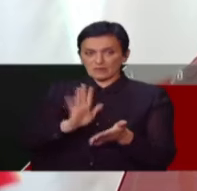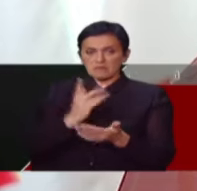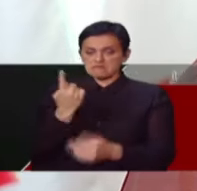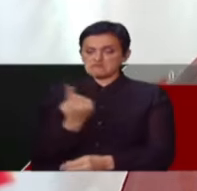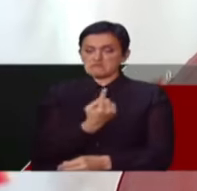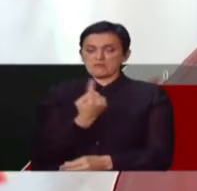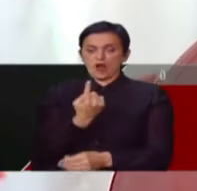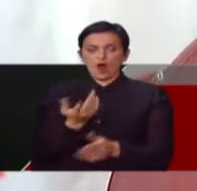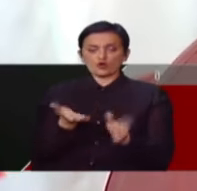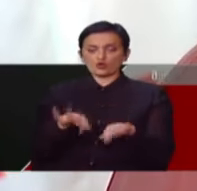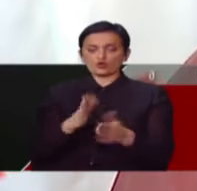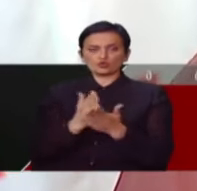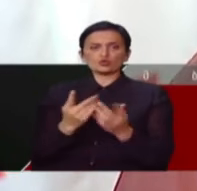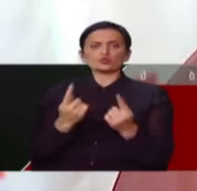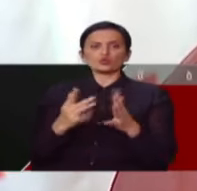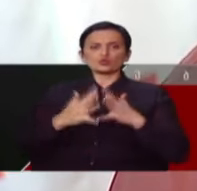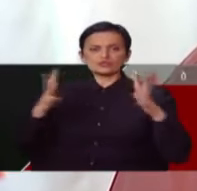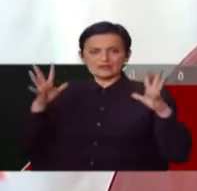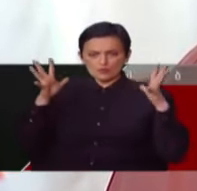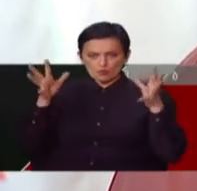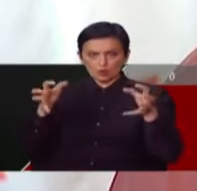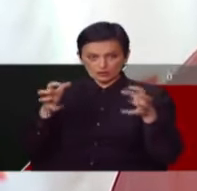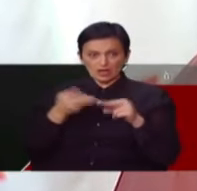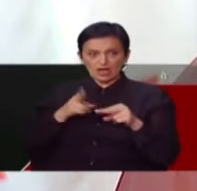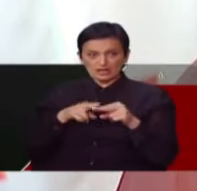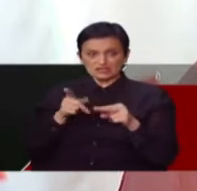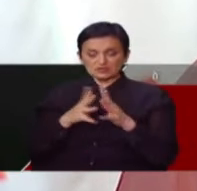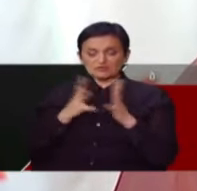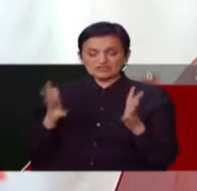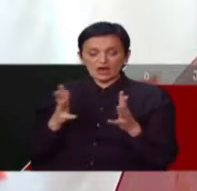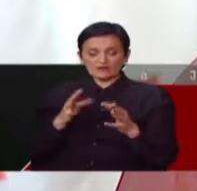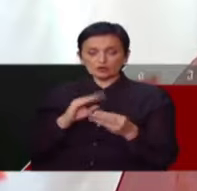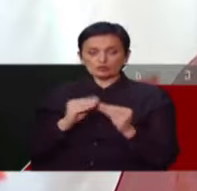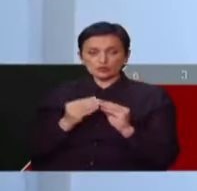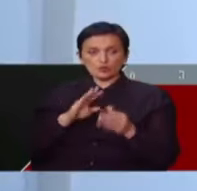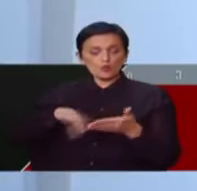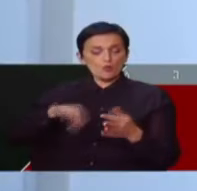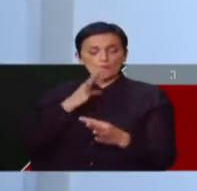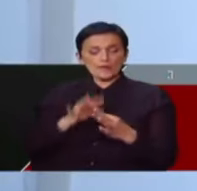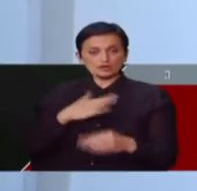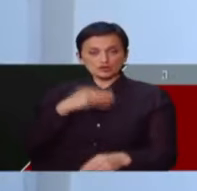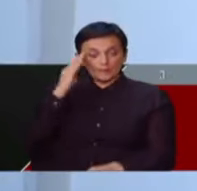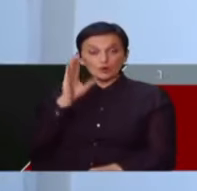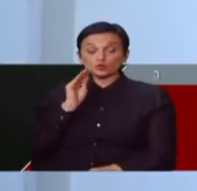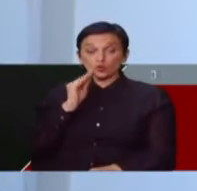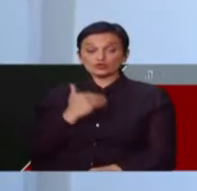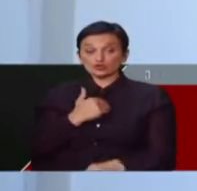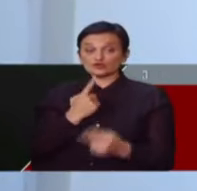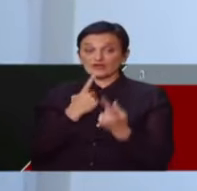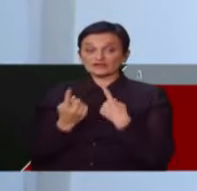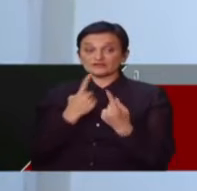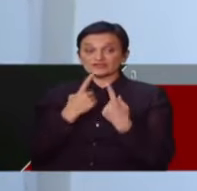მარტო დარჩენილი უზარმაზარ მონსტრთან. ეს არის მთავარი პრობლემა და ეს არის მთავარი უპასუხისგებლობა ჩემი აზრით. როდესაც ჩვენ